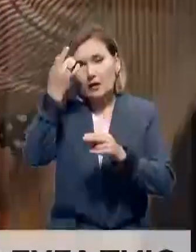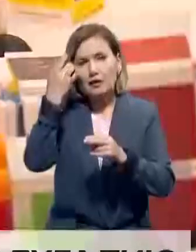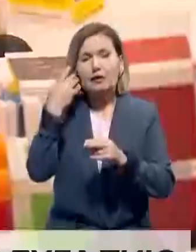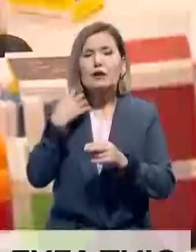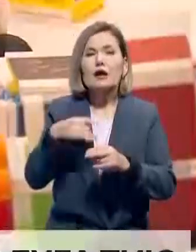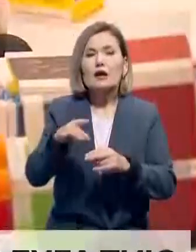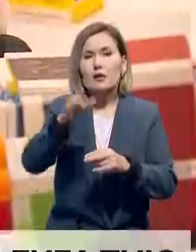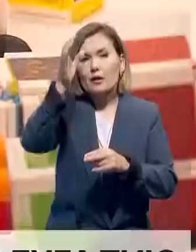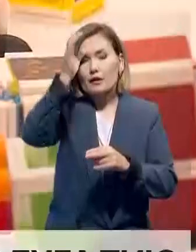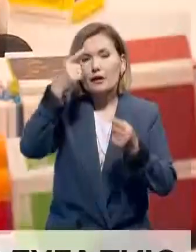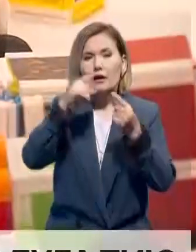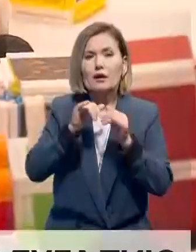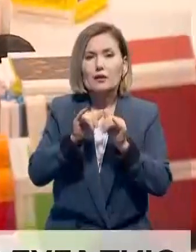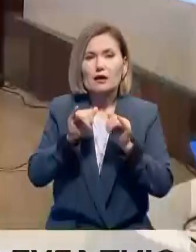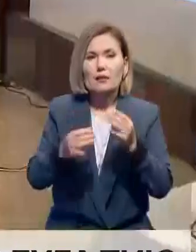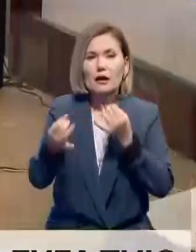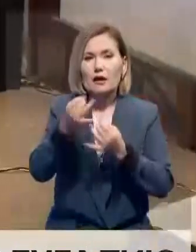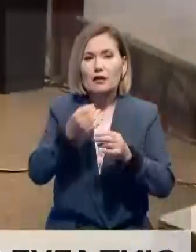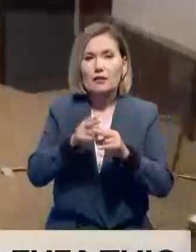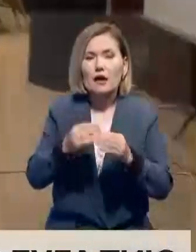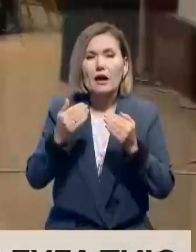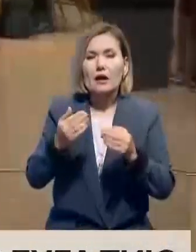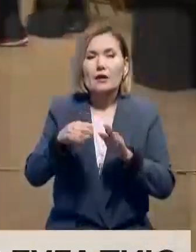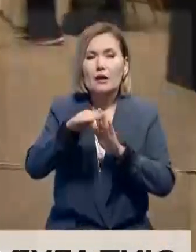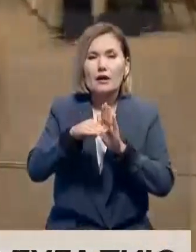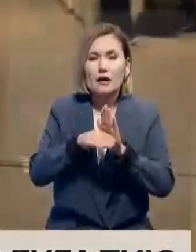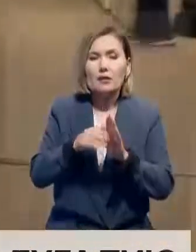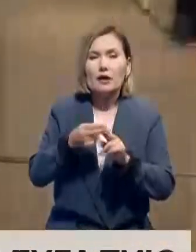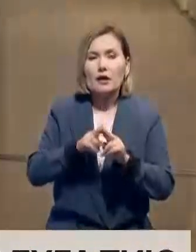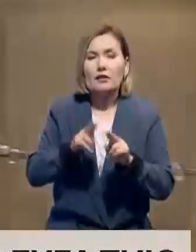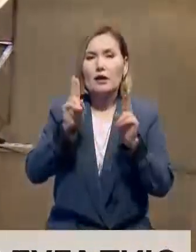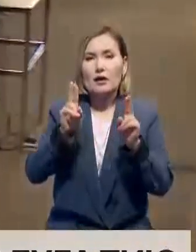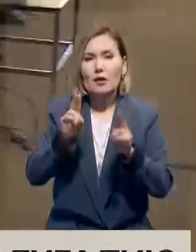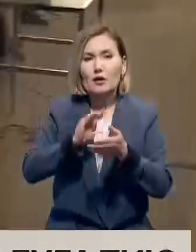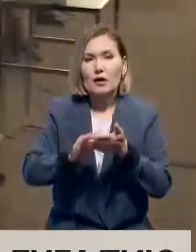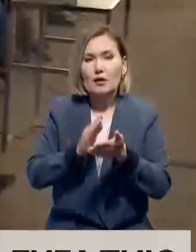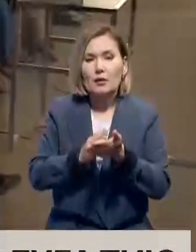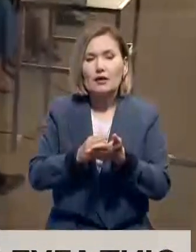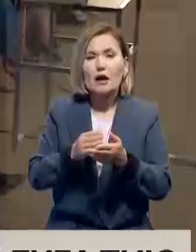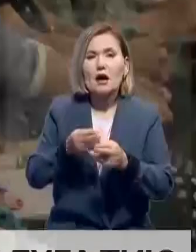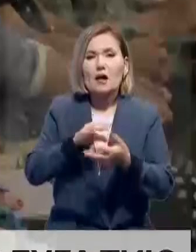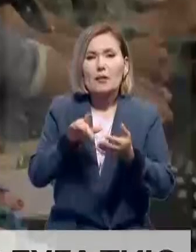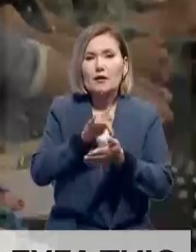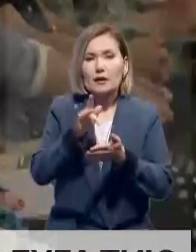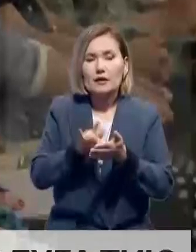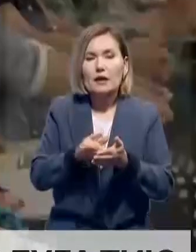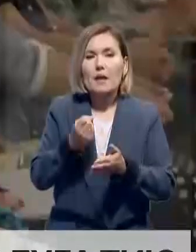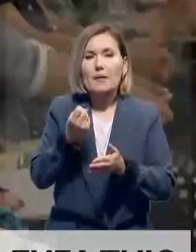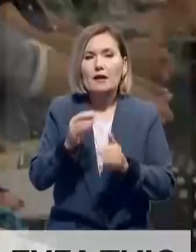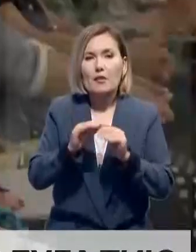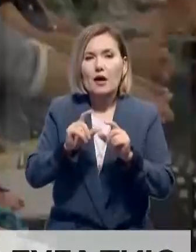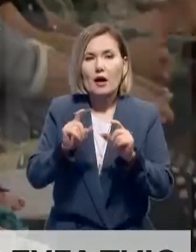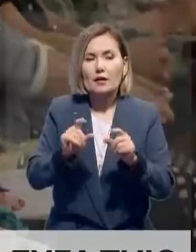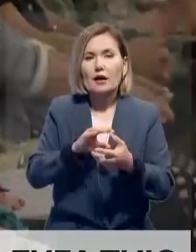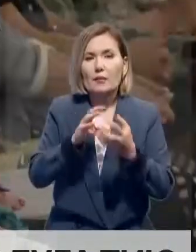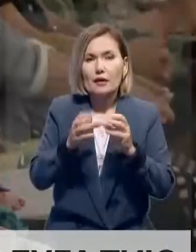республикалық ғылыми-техникалық конференцияда айтылды. Қазір аталған бағдарламаның әдістемесі жасалған. Пилоттық режимде қаладағы бірнеше